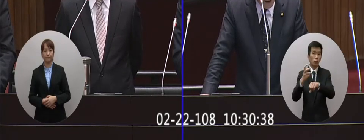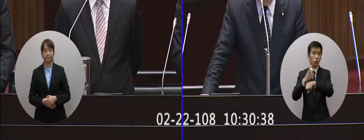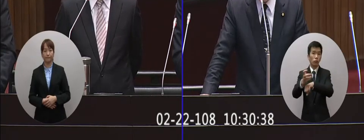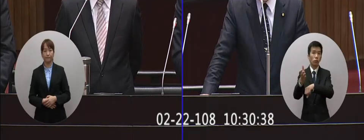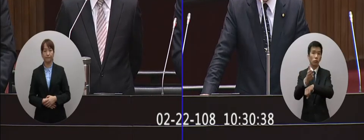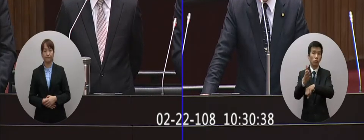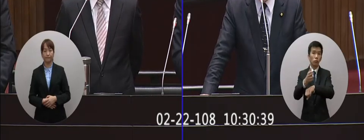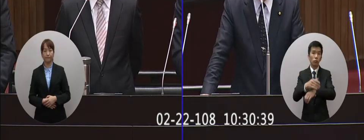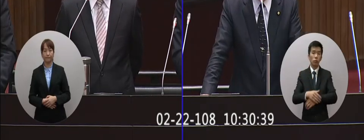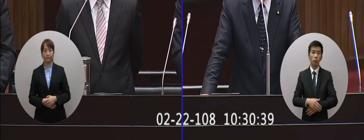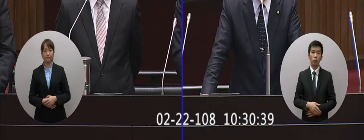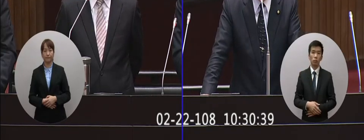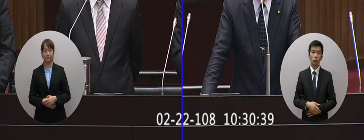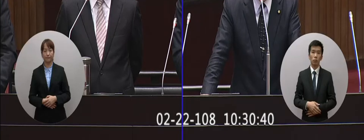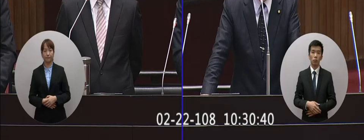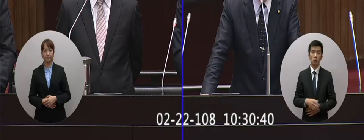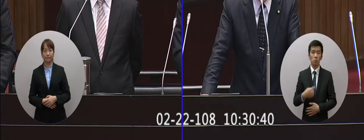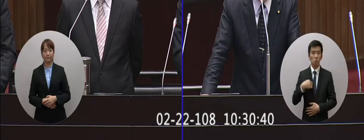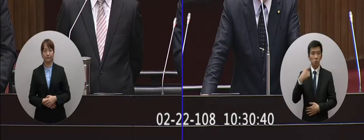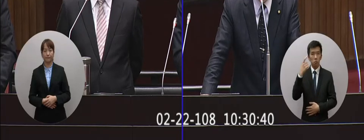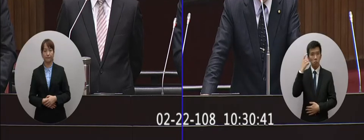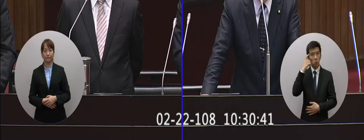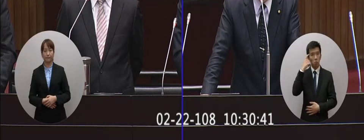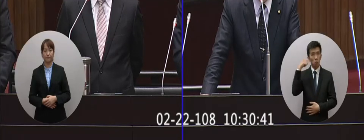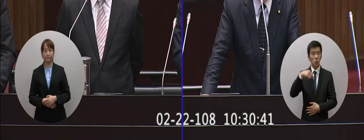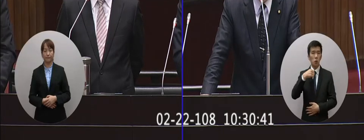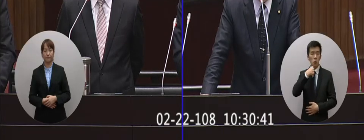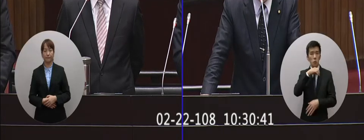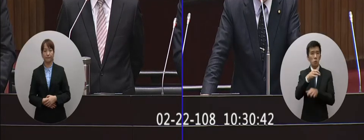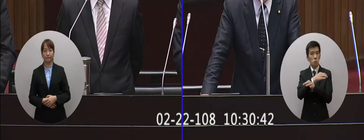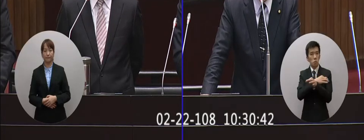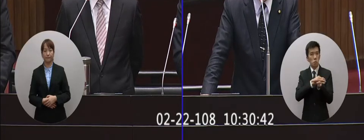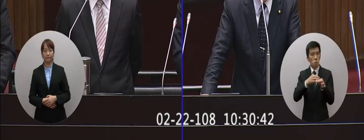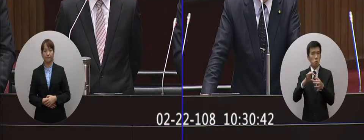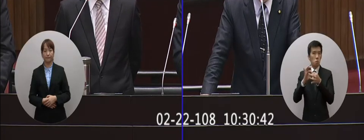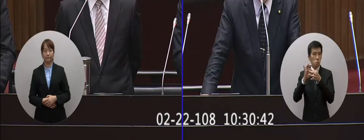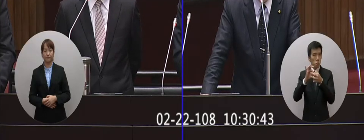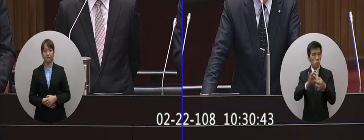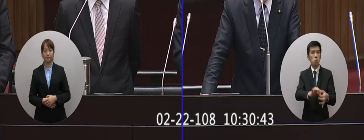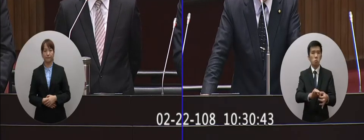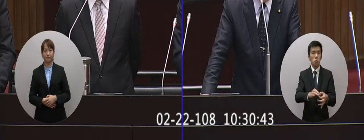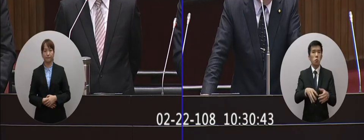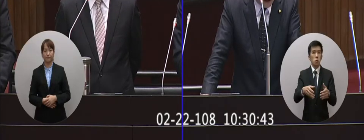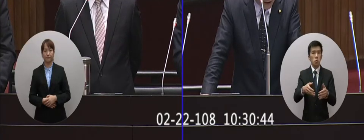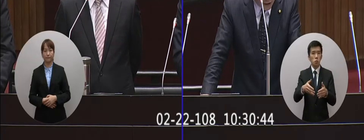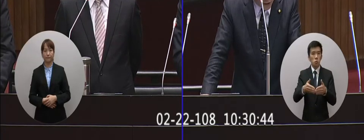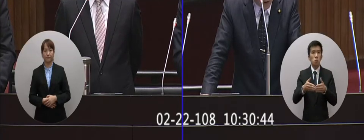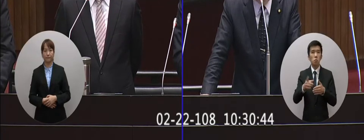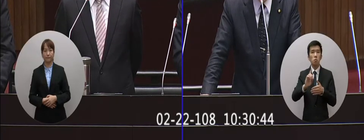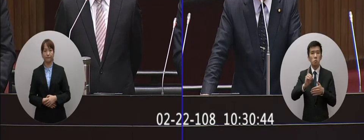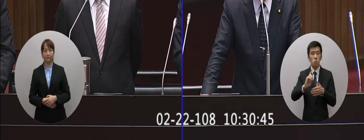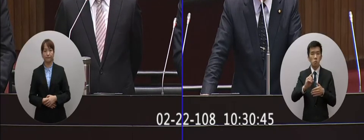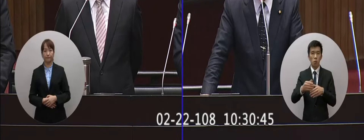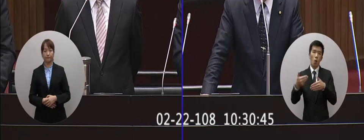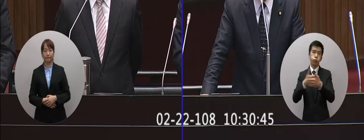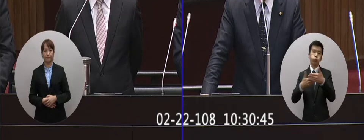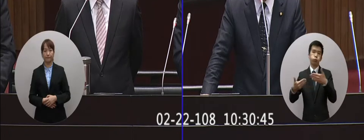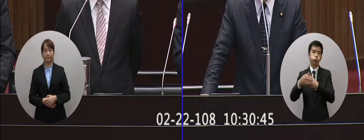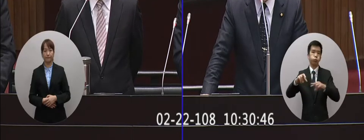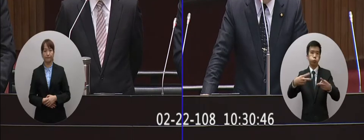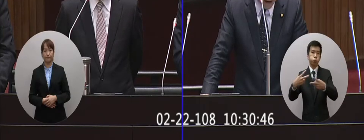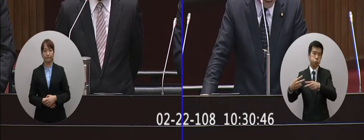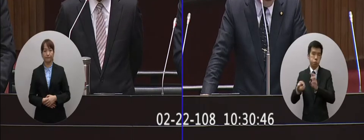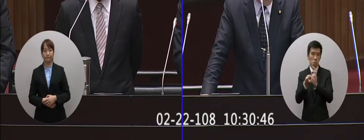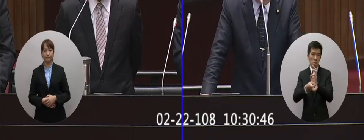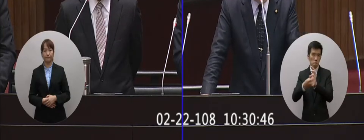间。所以本席认为，永续台湾交通建设是相当需要的，而且它的规划必须要相